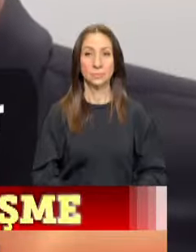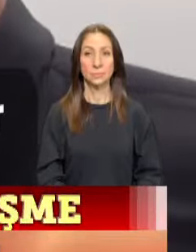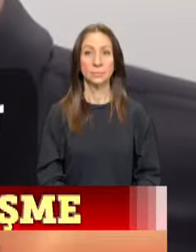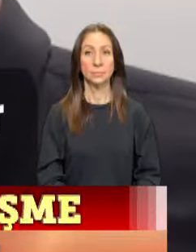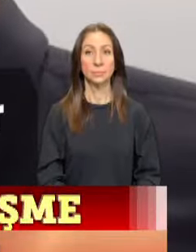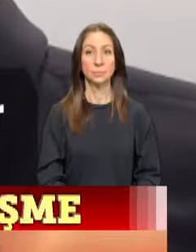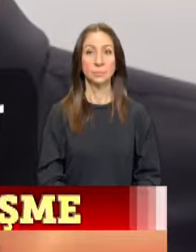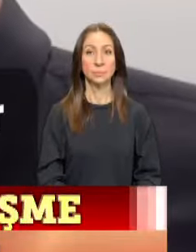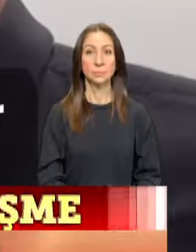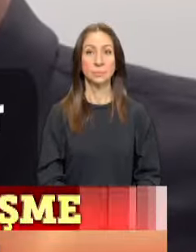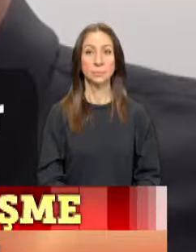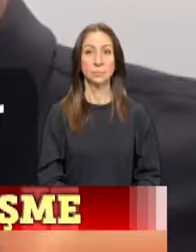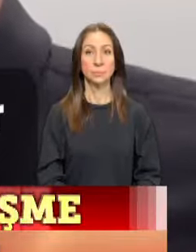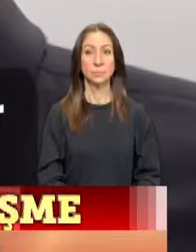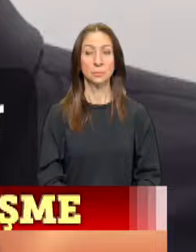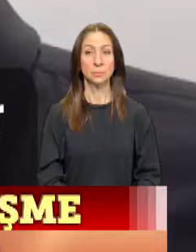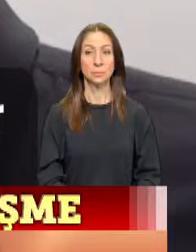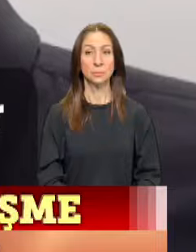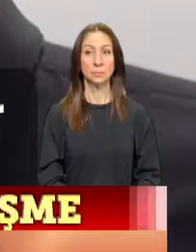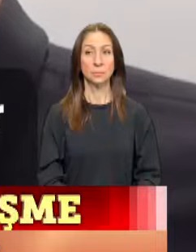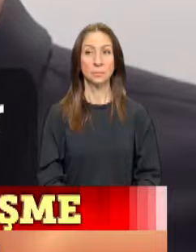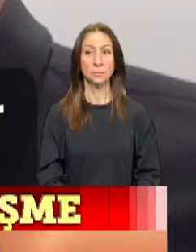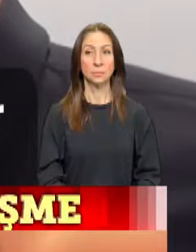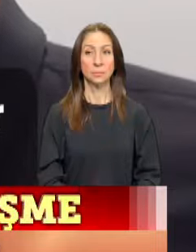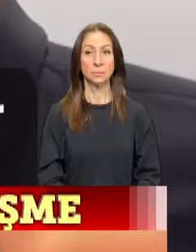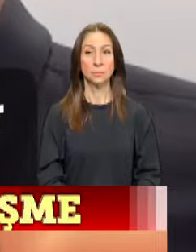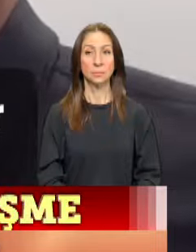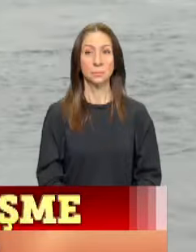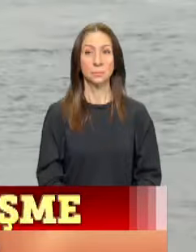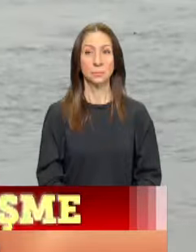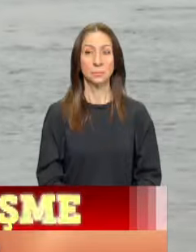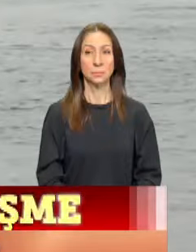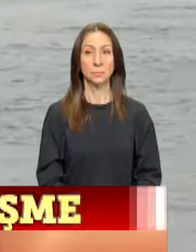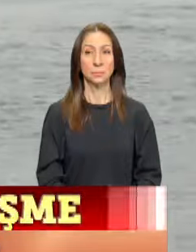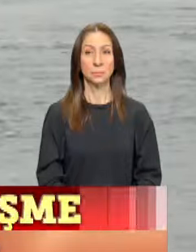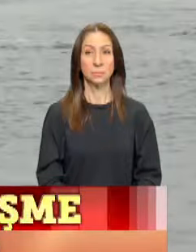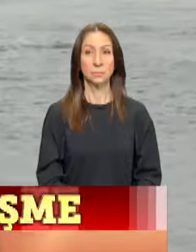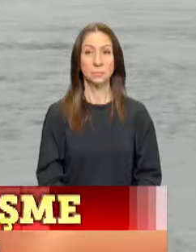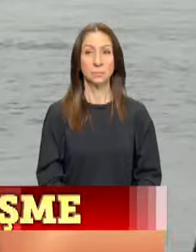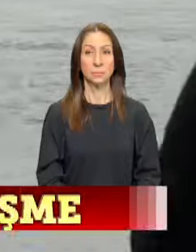çalışan astım hastası insanlar için risk teşkil etmekte.